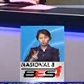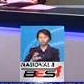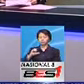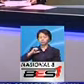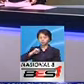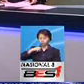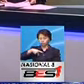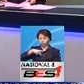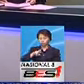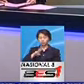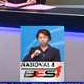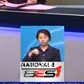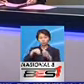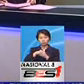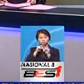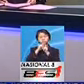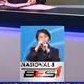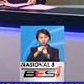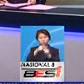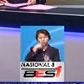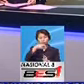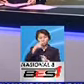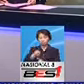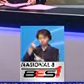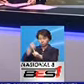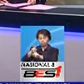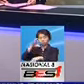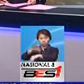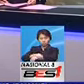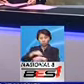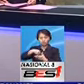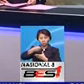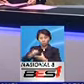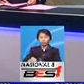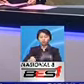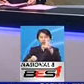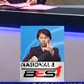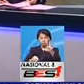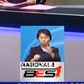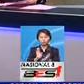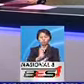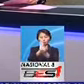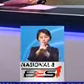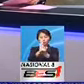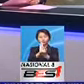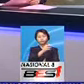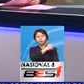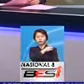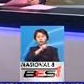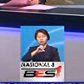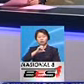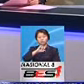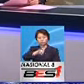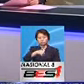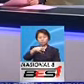Rasuah Malaysia SPRM dalam satu kenyataan berkata perintah reman itu dikeluarkan terhadap 5 pembantu penguat kuasa Suruhanjaya